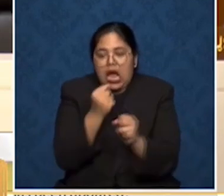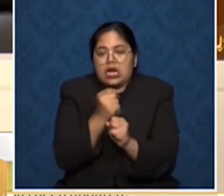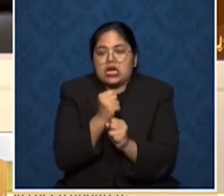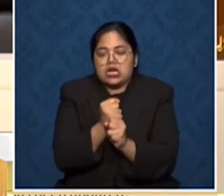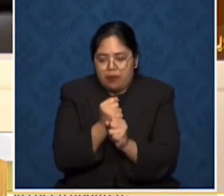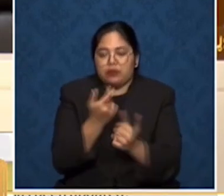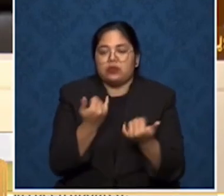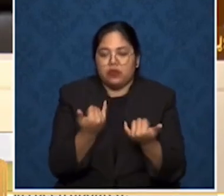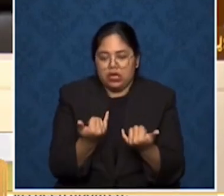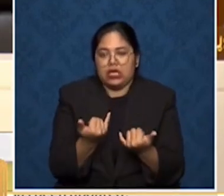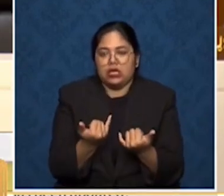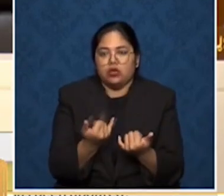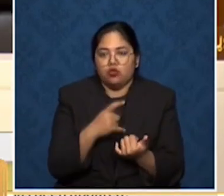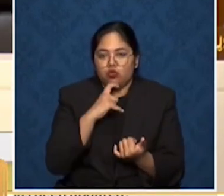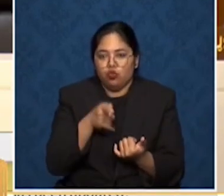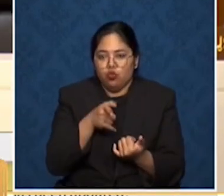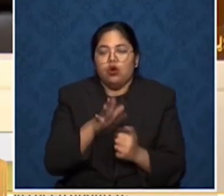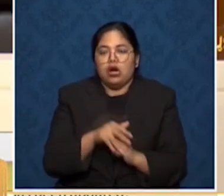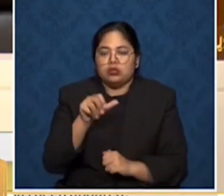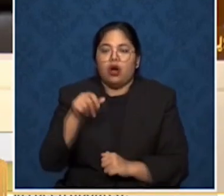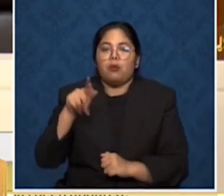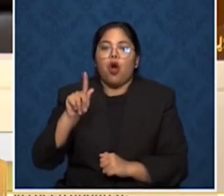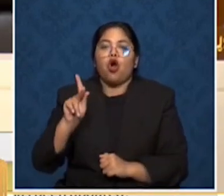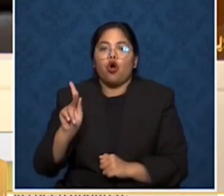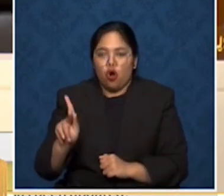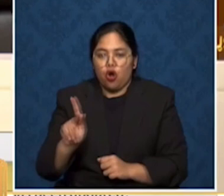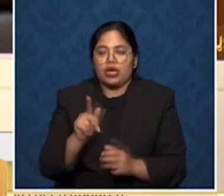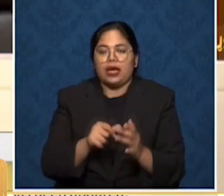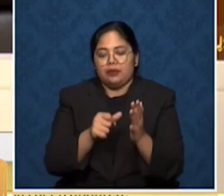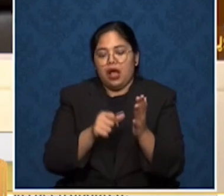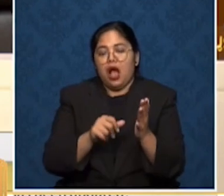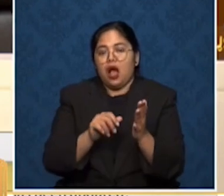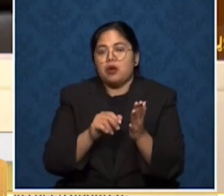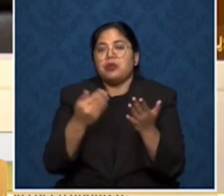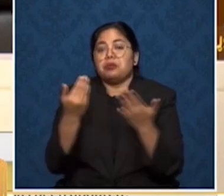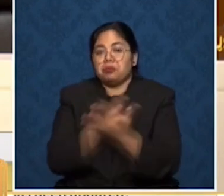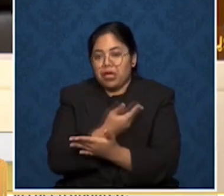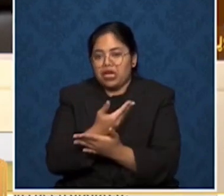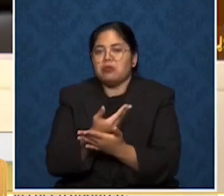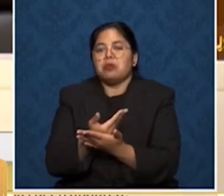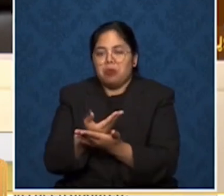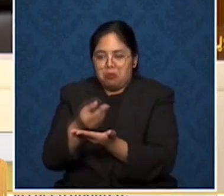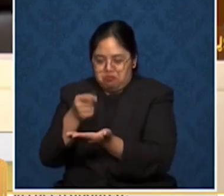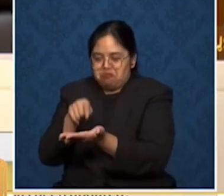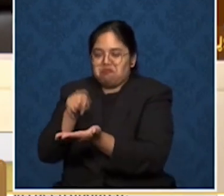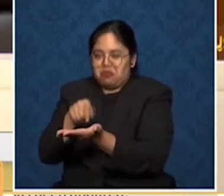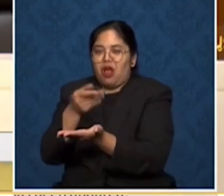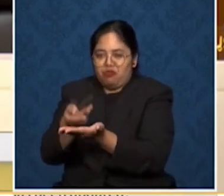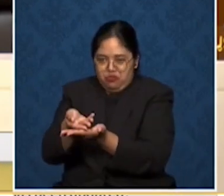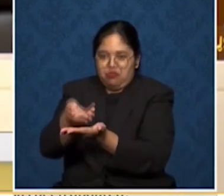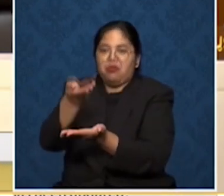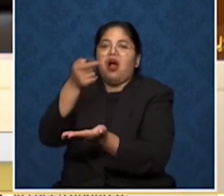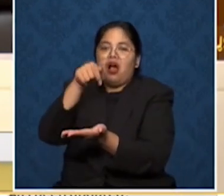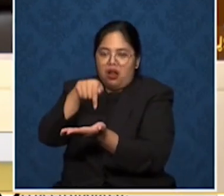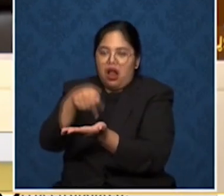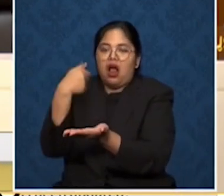แปลงสินทรัพย์ที่อยู่ในพื้นที่สปกให้มันมีมูลค่าเพื่อต่อยอด